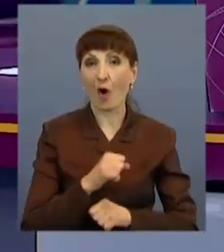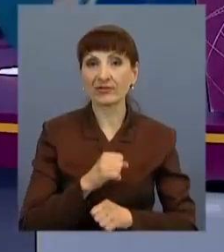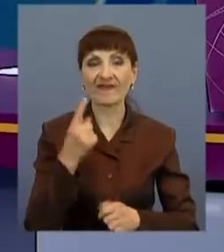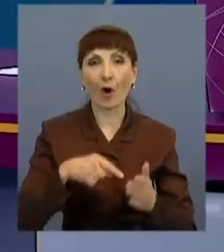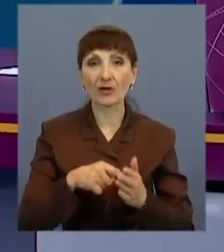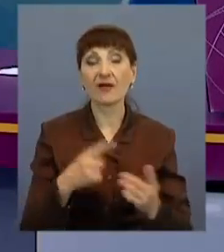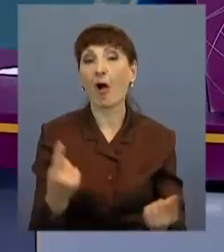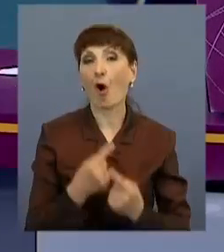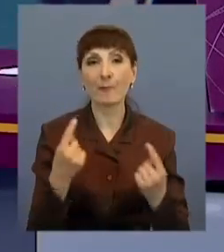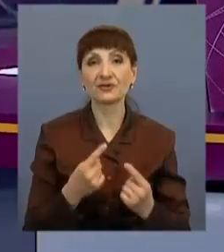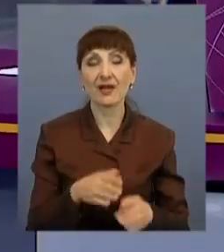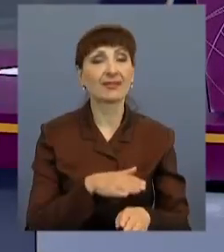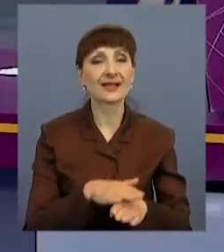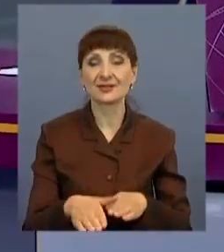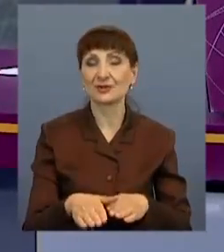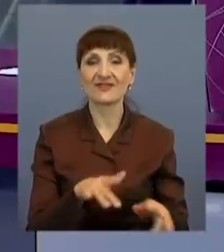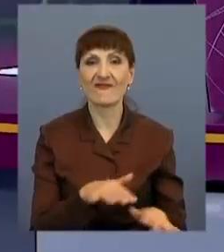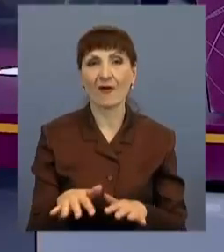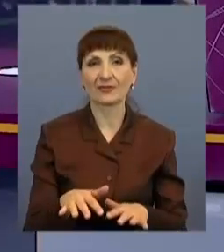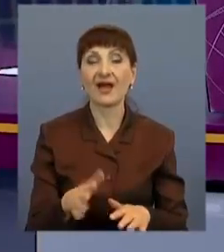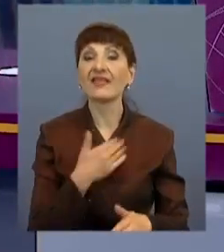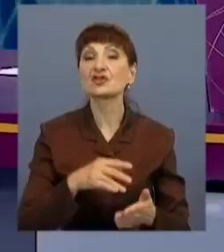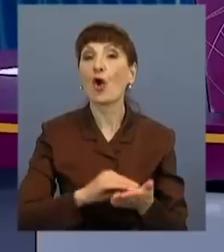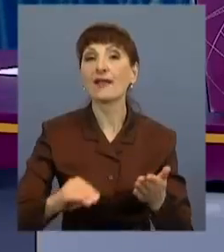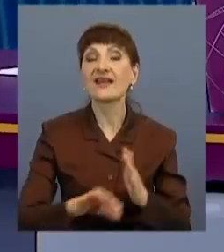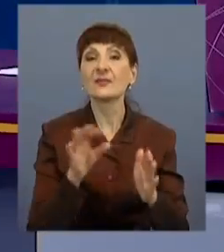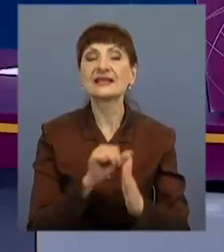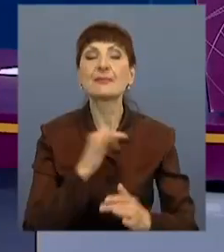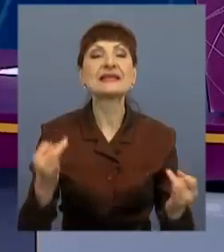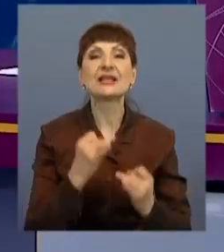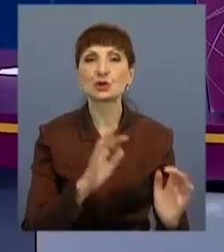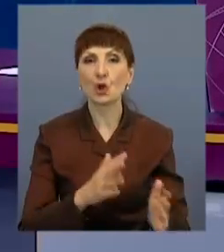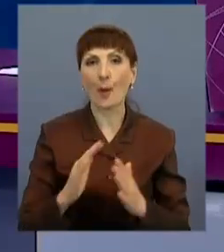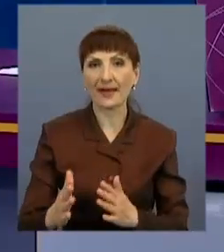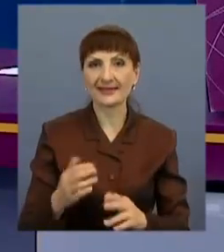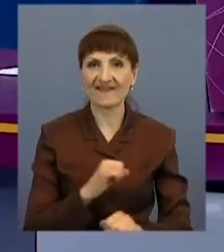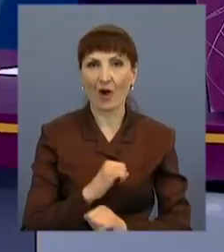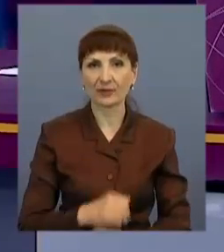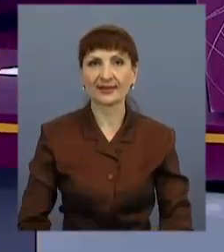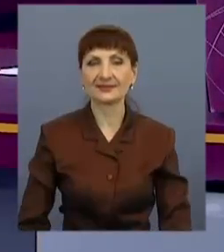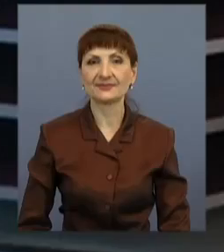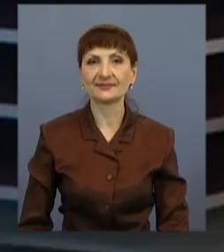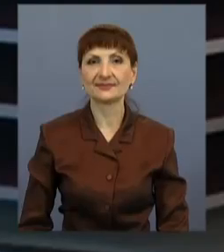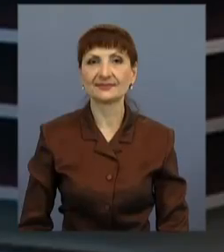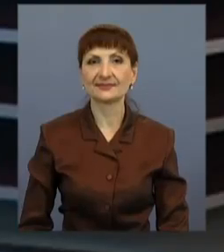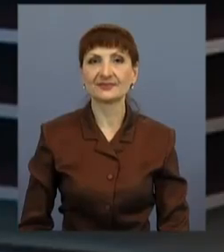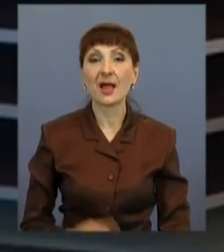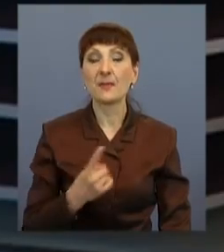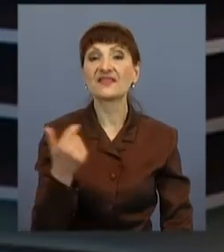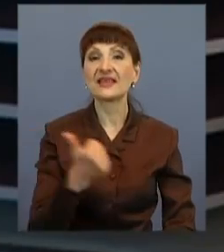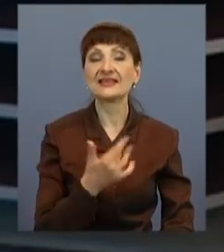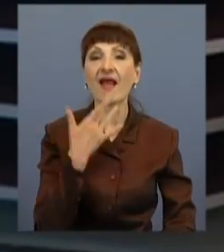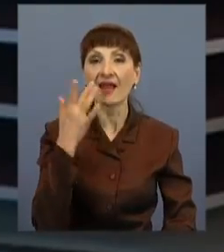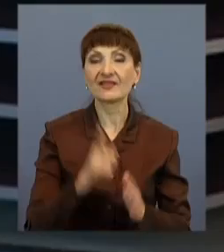мегаполисе, как обычно, насыщенные. Мои коллеги отобрали для вас самые интересные события уикенда. Первая неделя